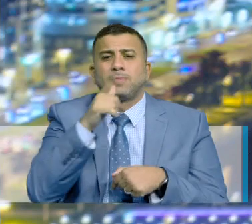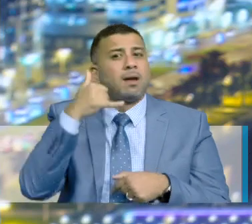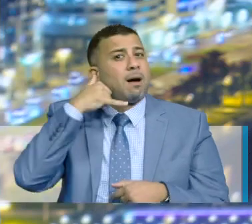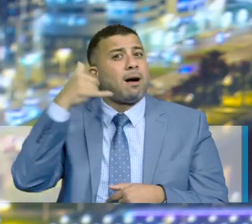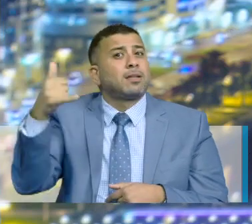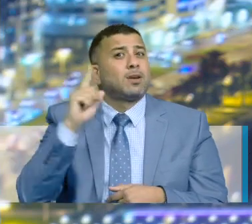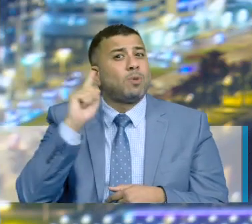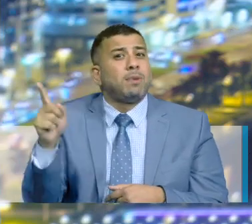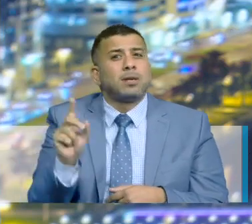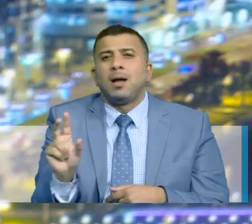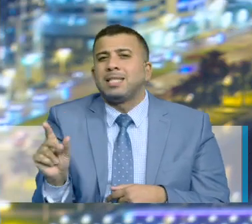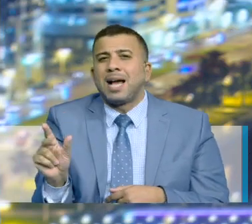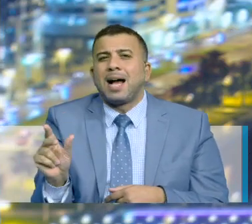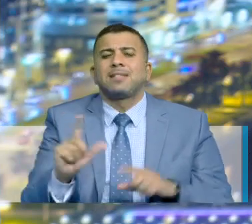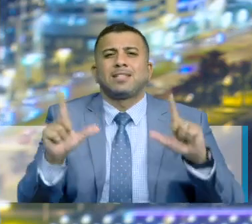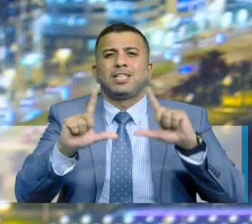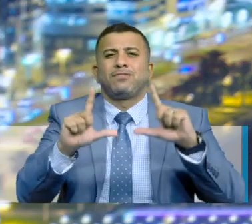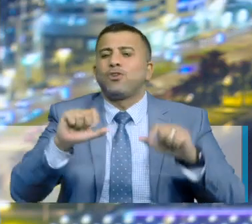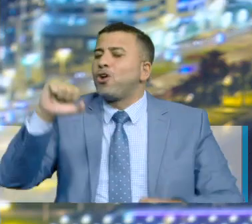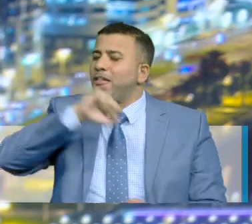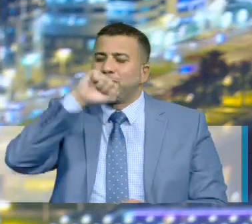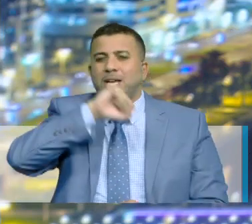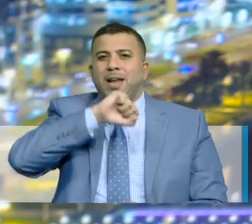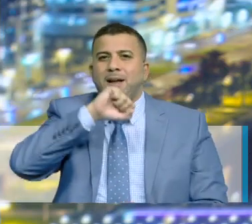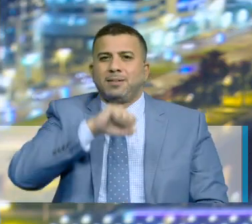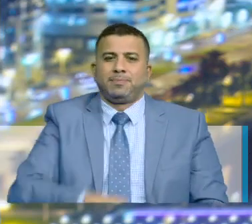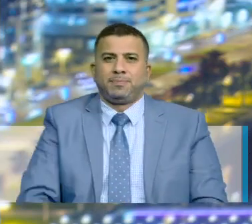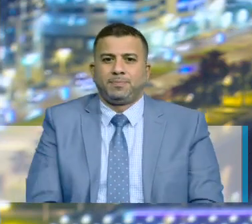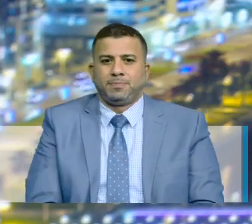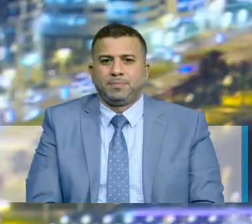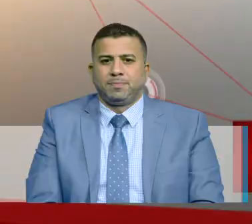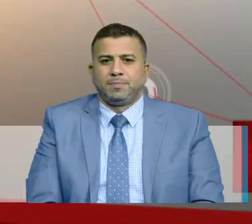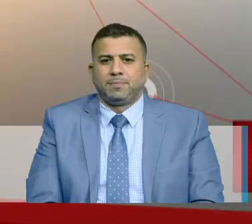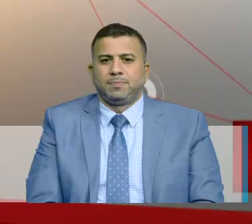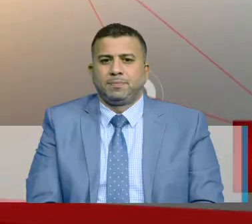الخط المباشر الذي يبث عبر اثيري اذاعه والتلفزيون الشارقه